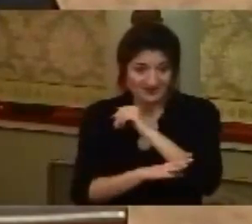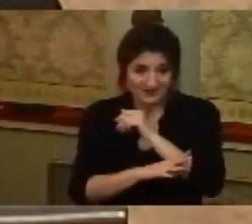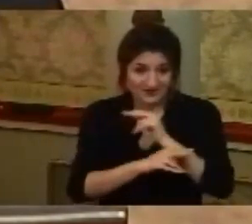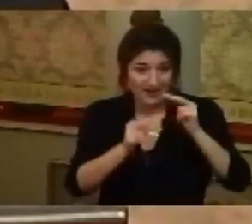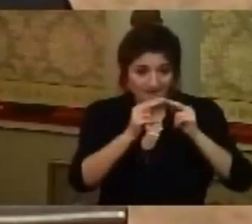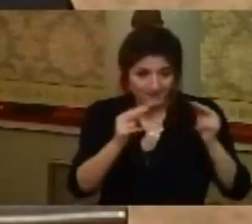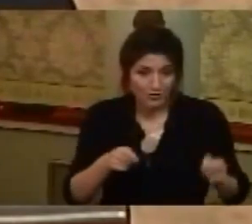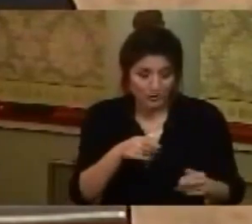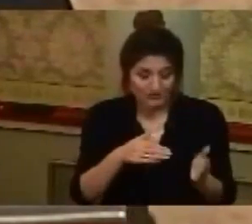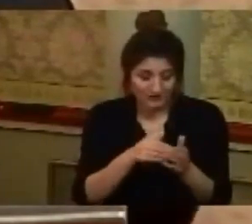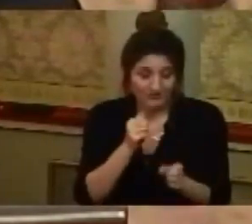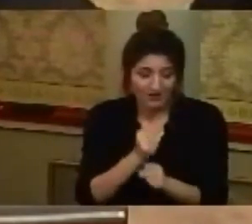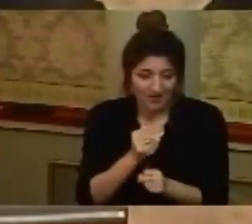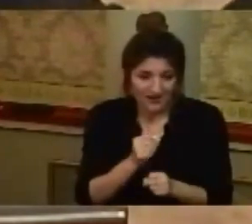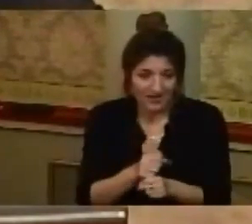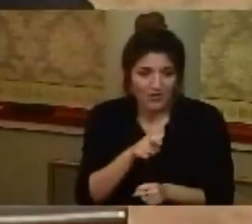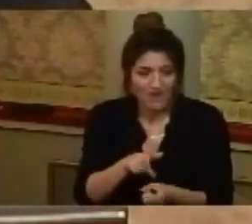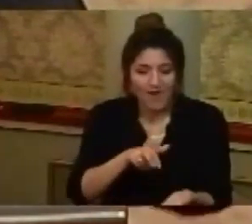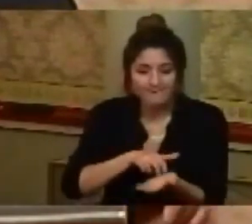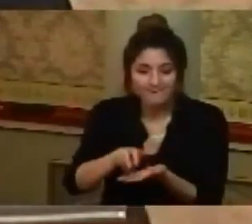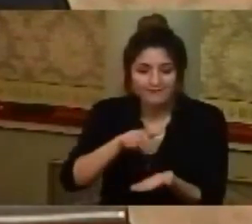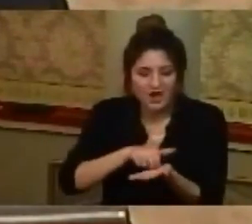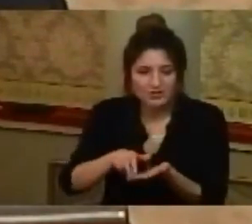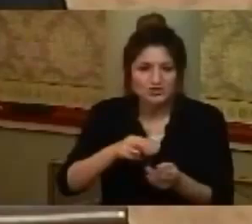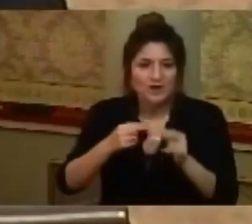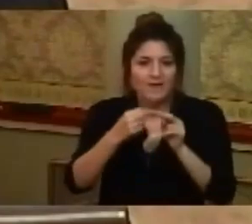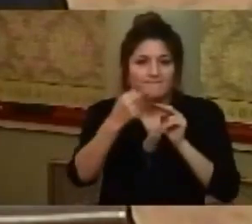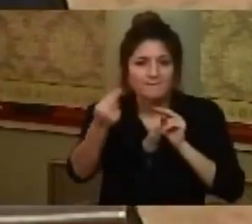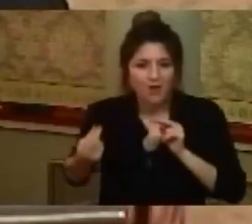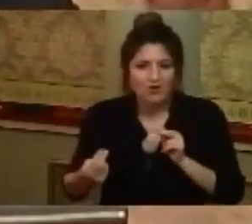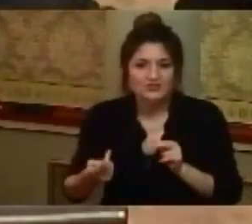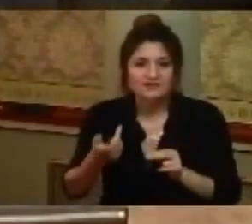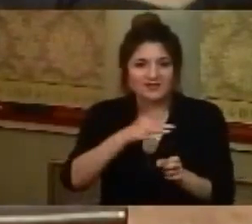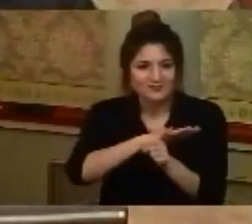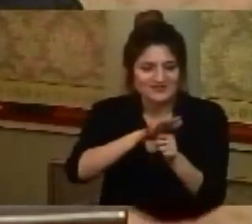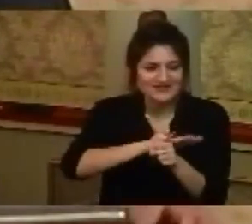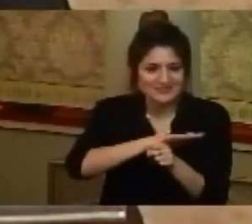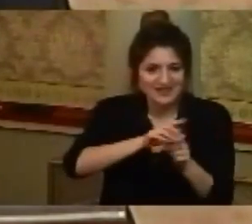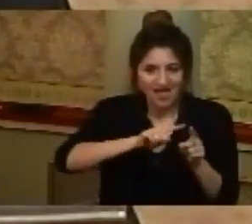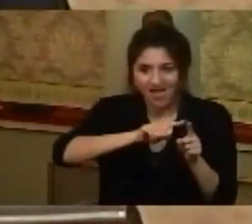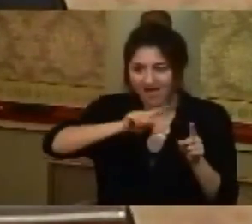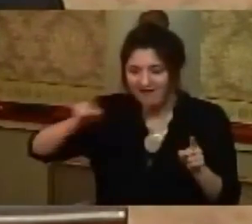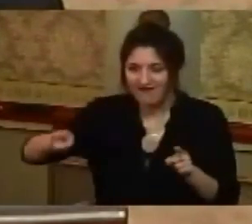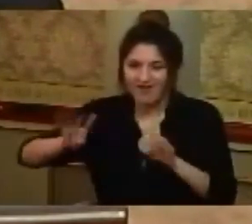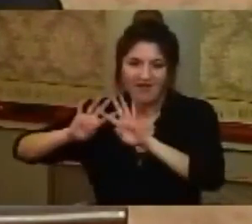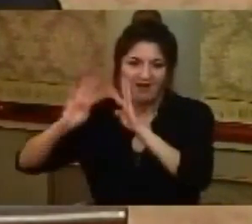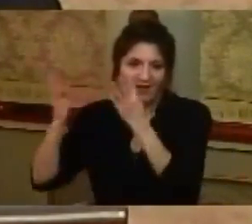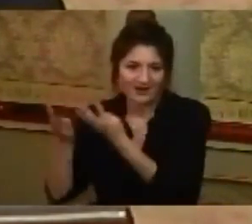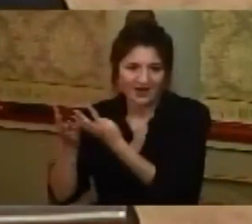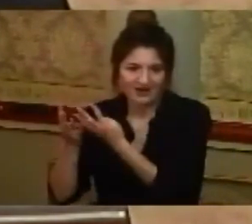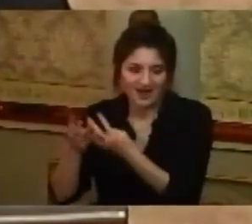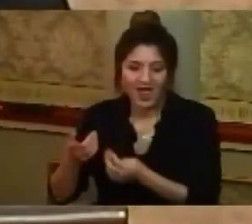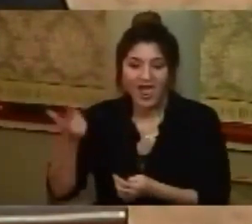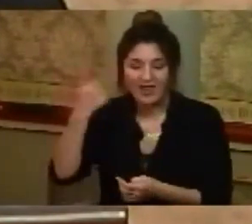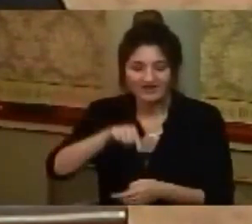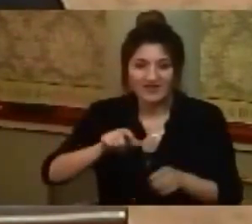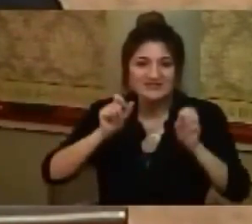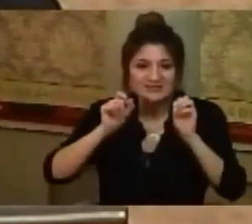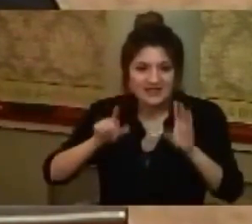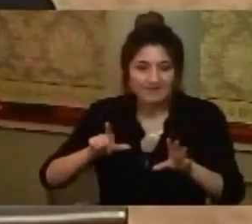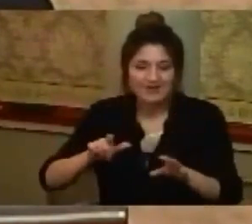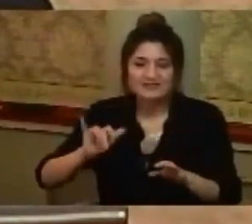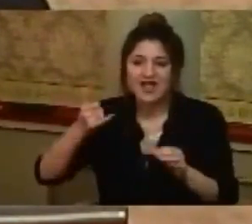16. se treba raditi taj Pješački most koji će nas voditi Savu prema Areni. A 2017. Jarunski